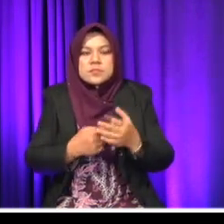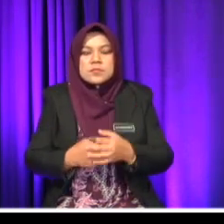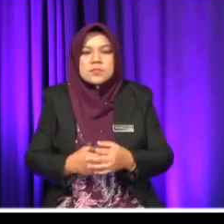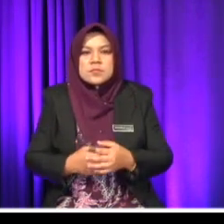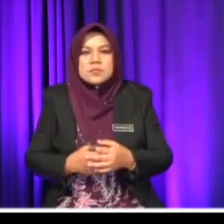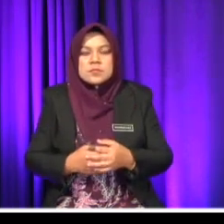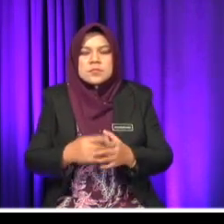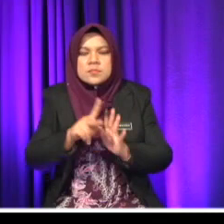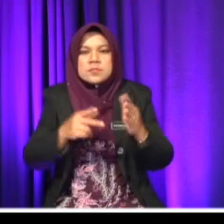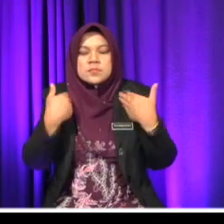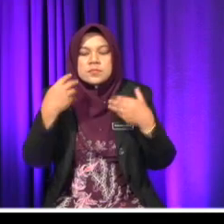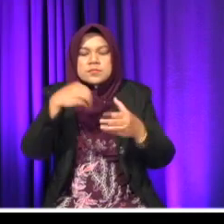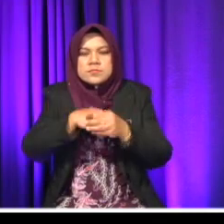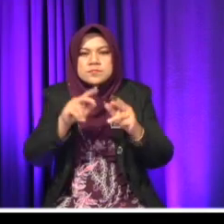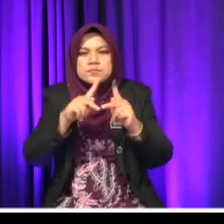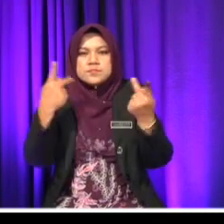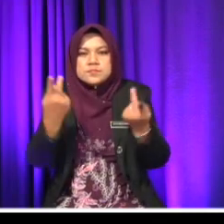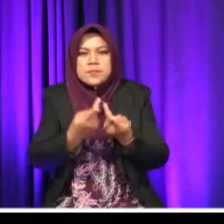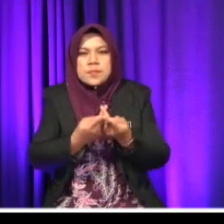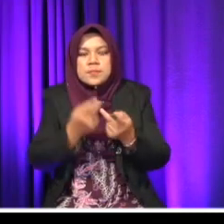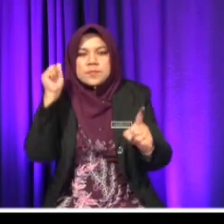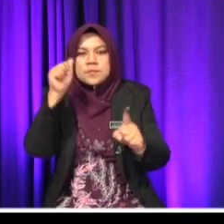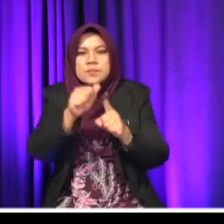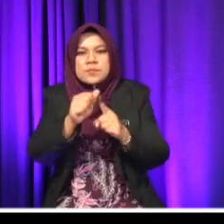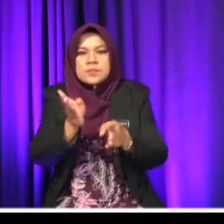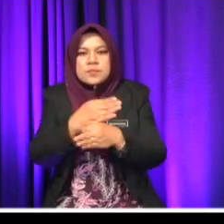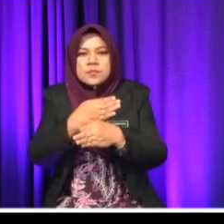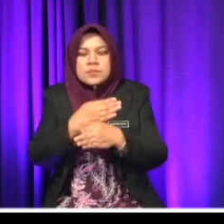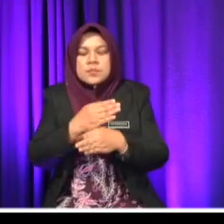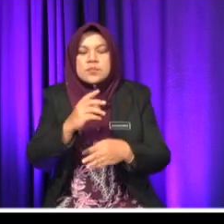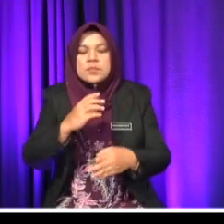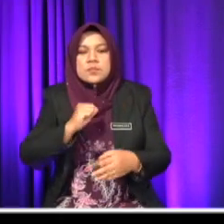suasana dalam keluarga itu ke arah pembentukan konsep